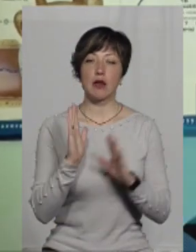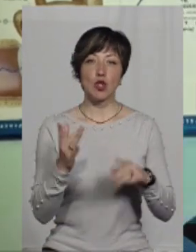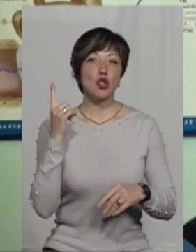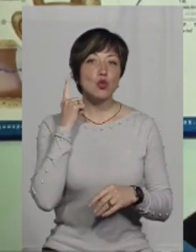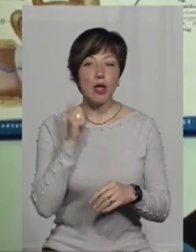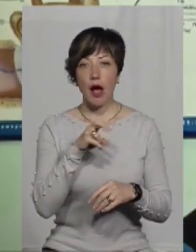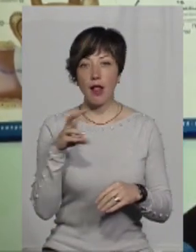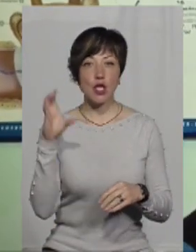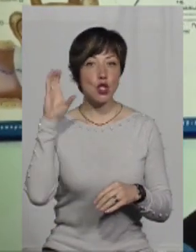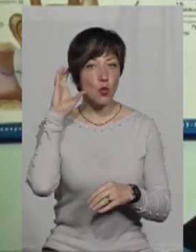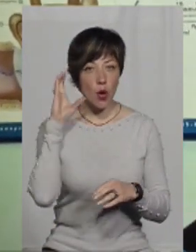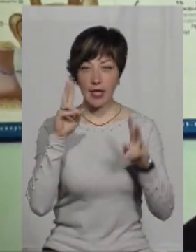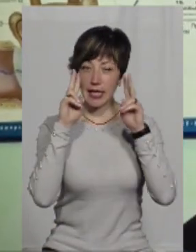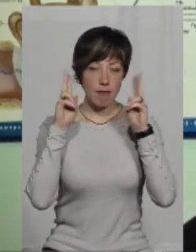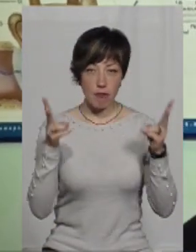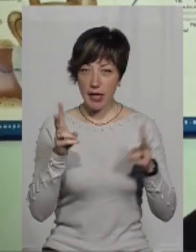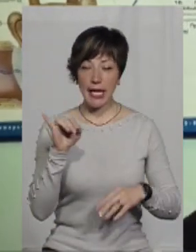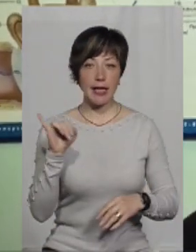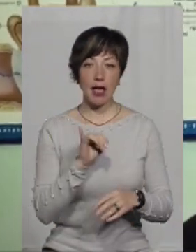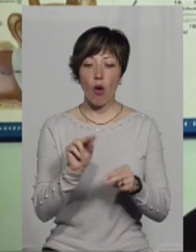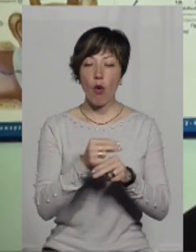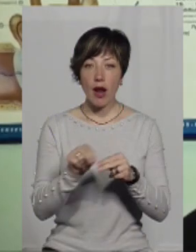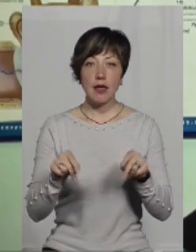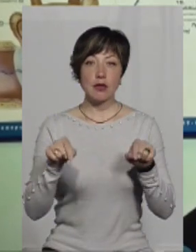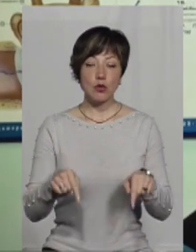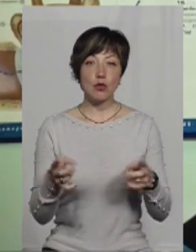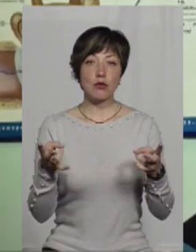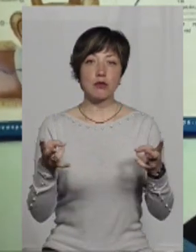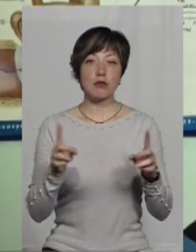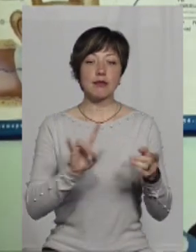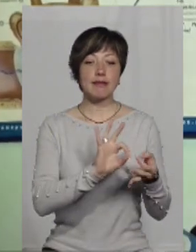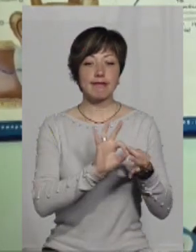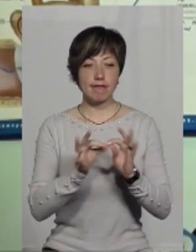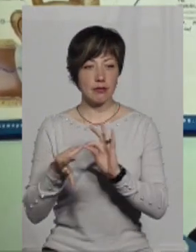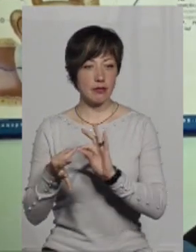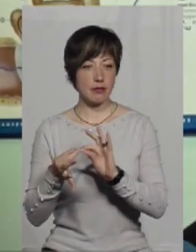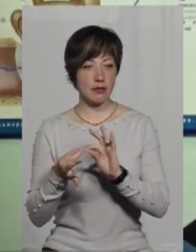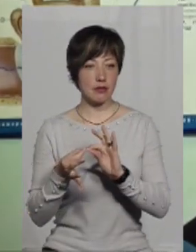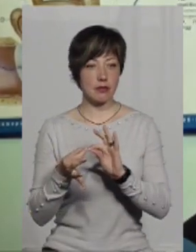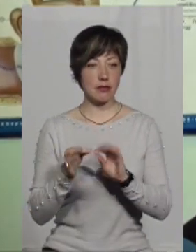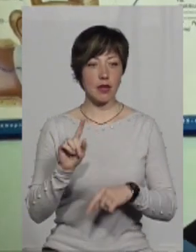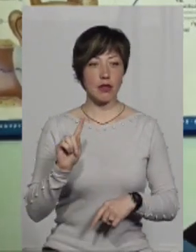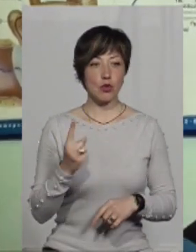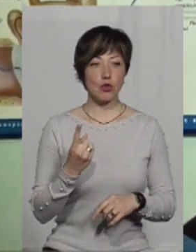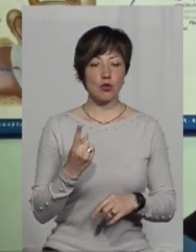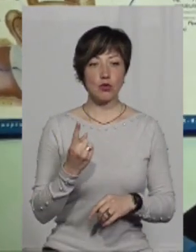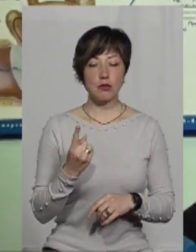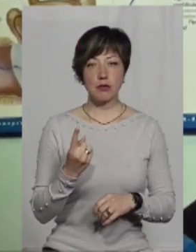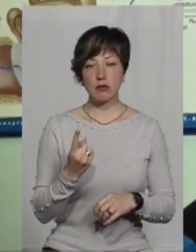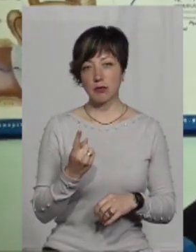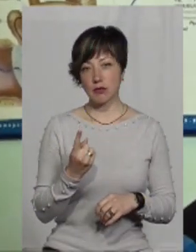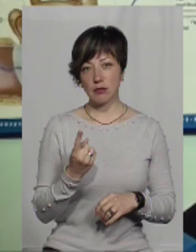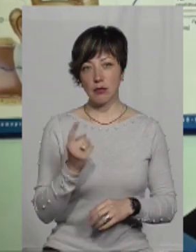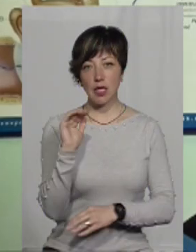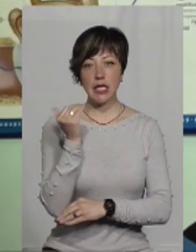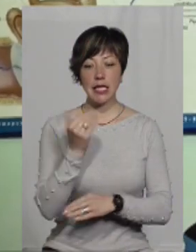чути, але слухати вона не вміє, і корекція тут, ну, дуже складна, дуже дитина